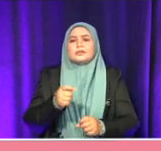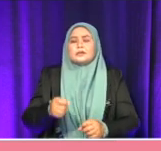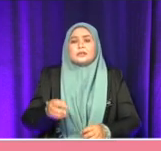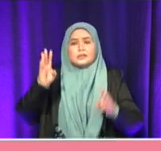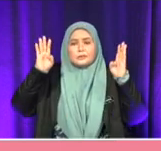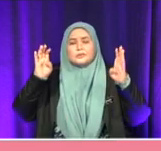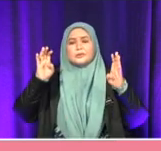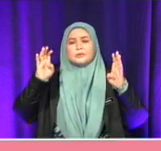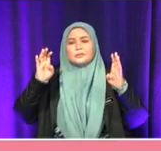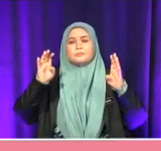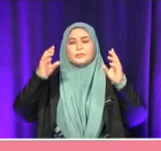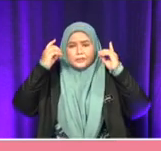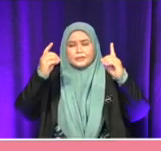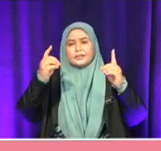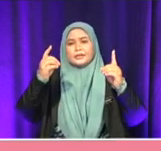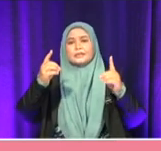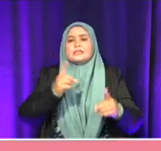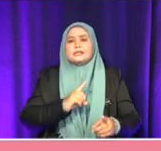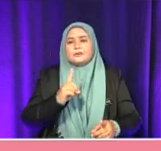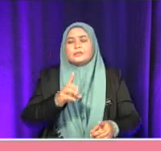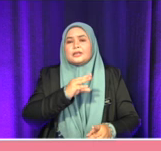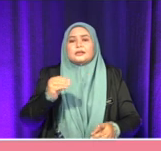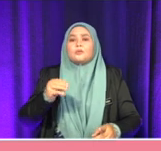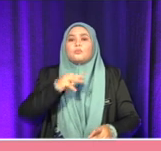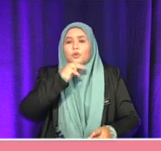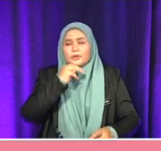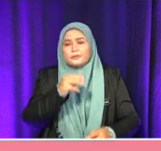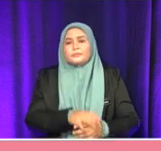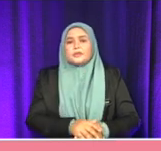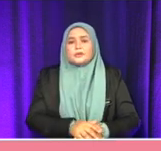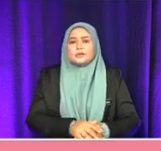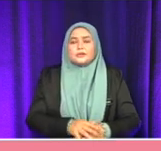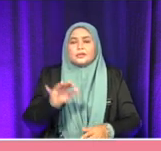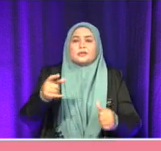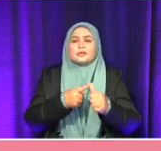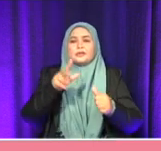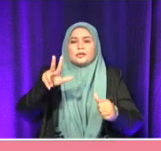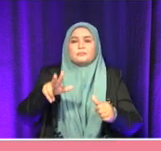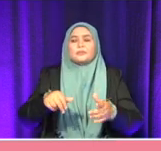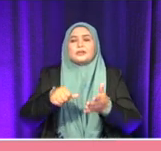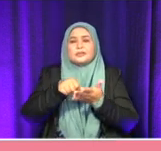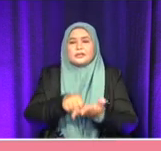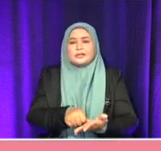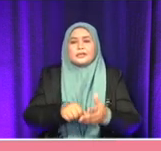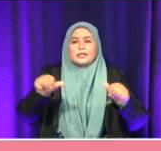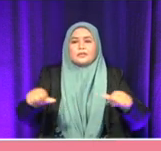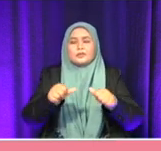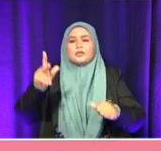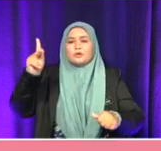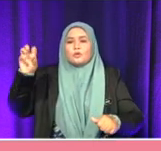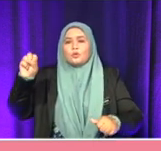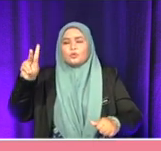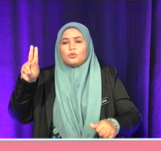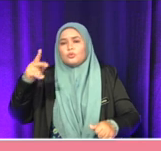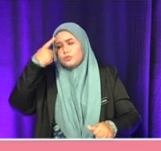dari segi rohani adalah pendidikan Islam dan pendidikan moral dan yang ketiga menekankan activity kurikulum